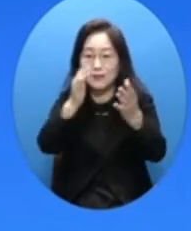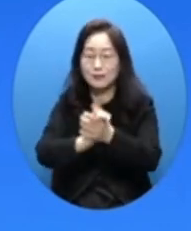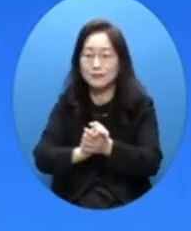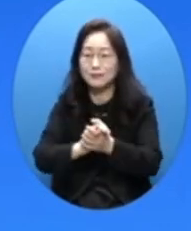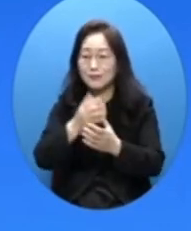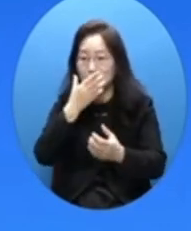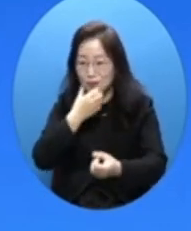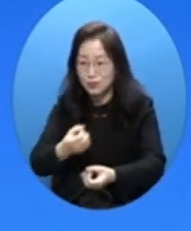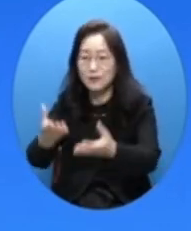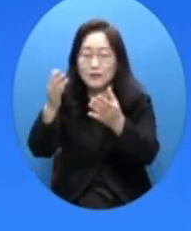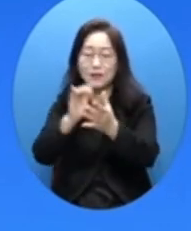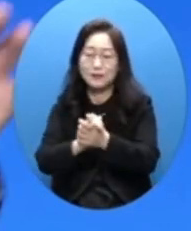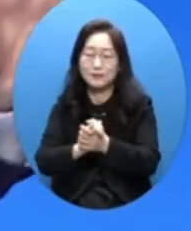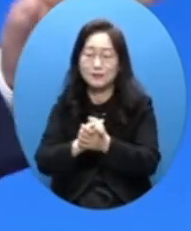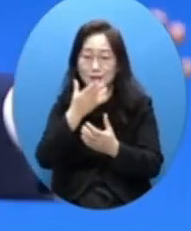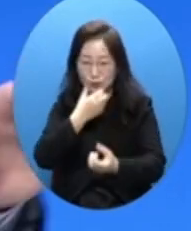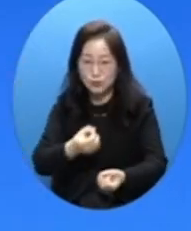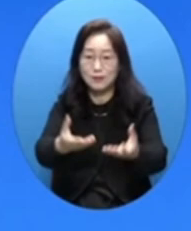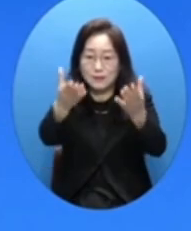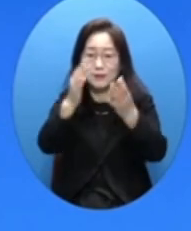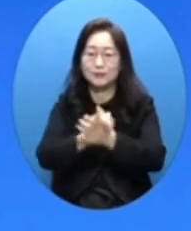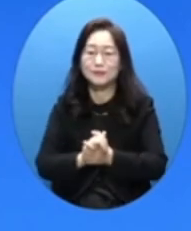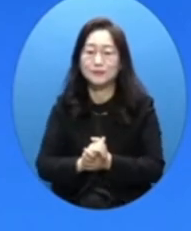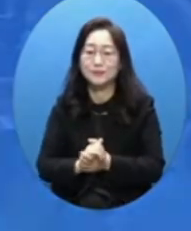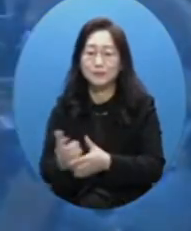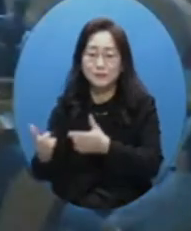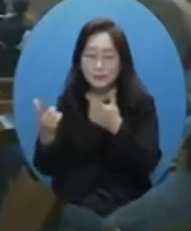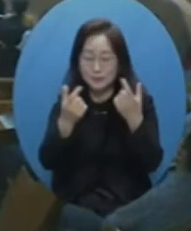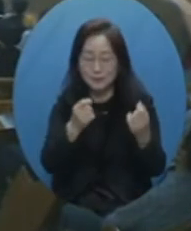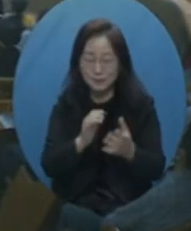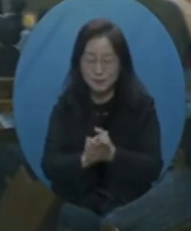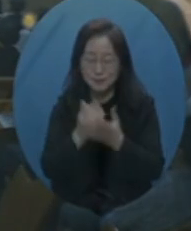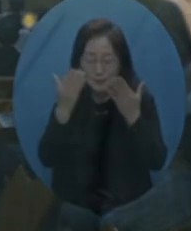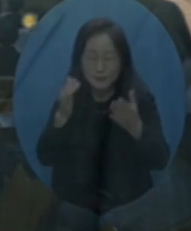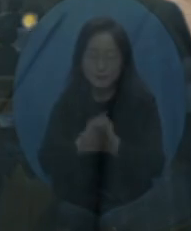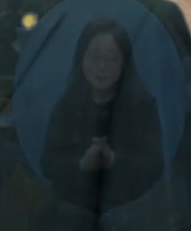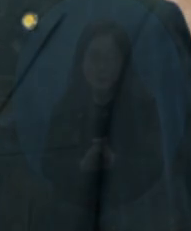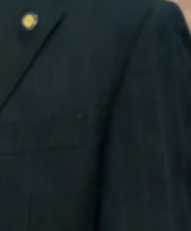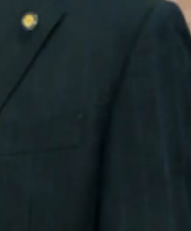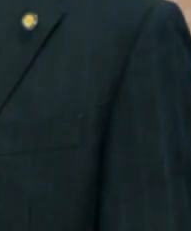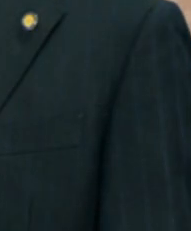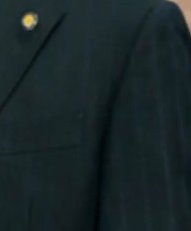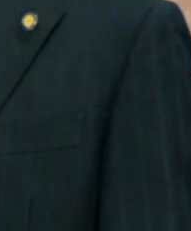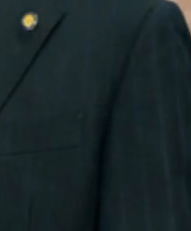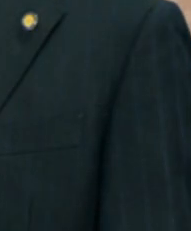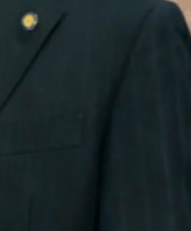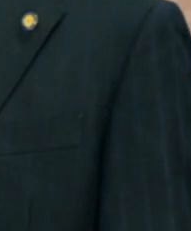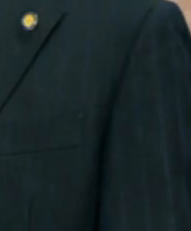축원합니다 축원합니다 축원합니다 기도하겠습니다